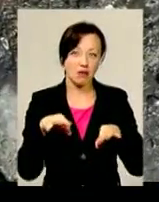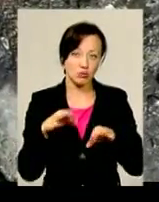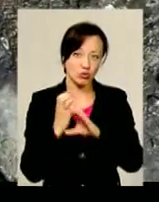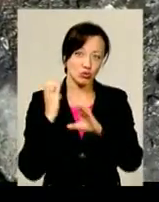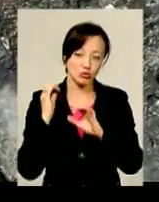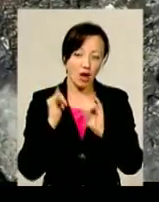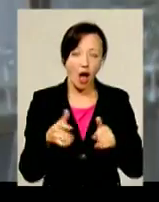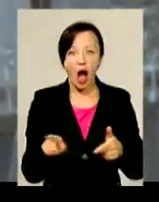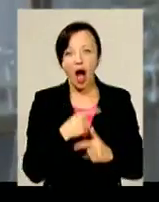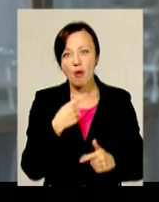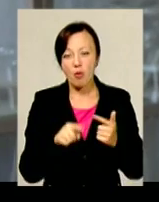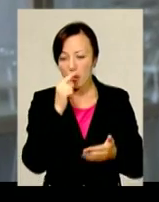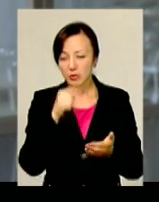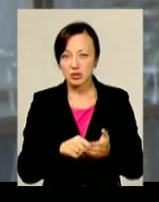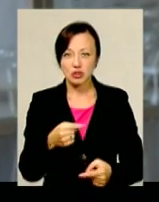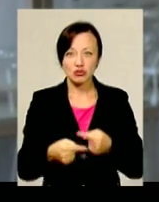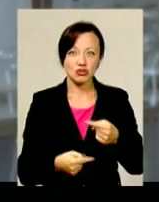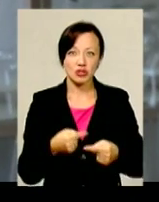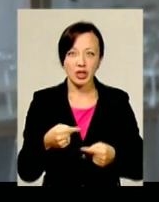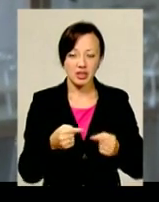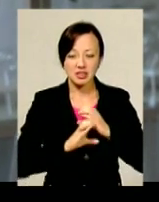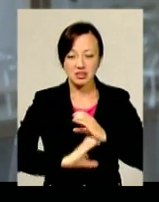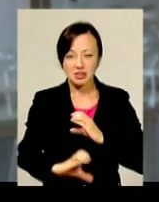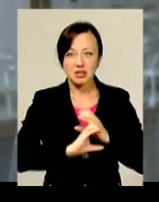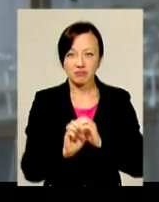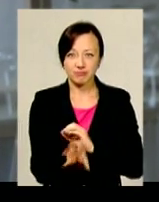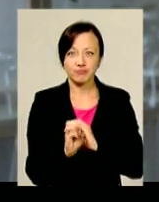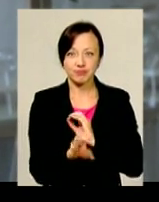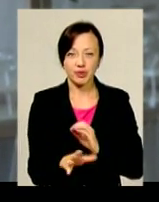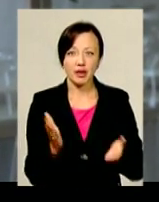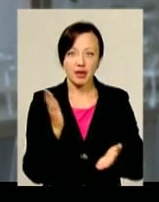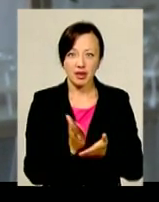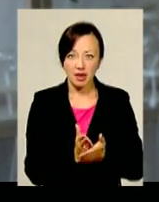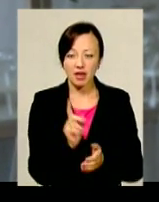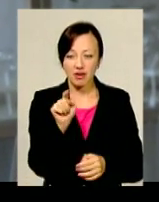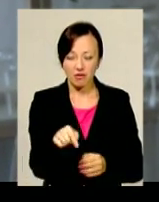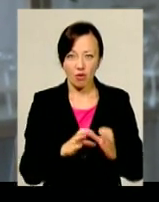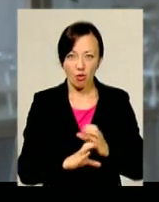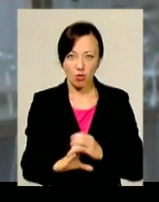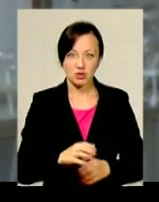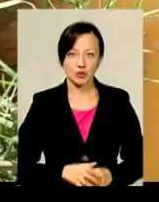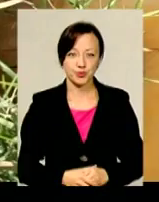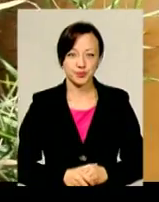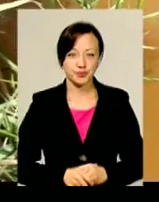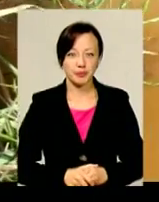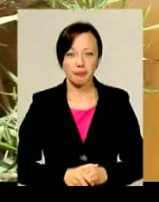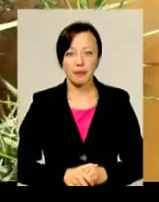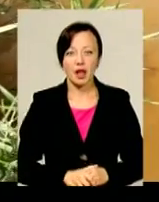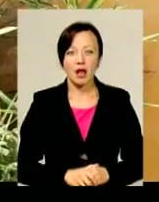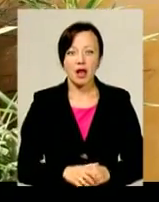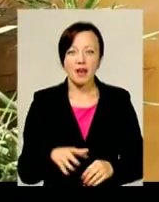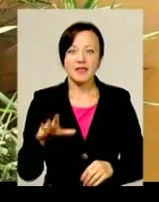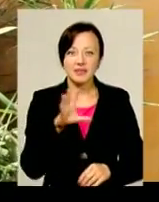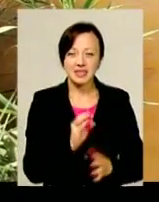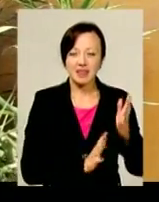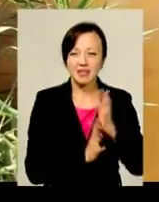або шляхом потрапляння через мережу зливової каналізації, яка є виведена у дану водойму. Попри це, флорі і